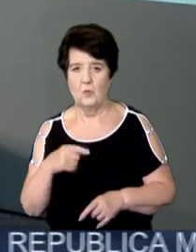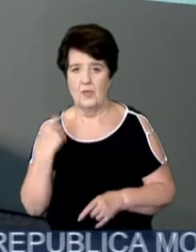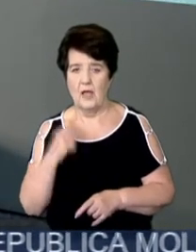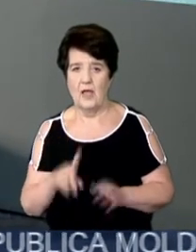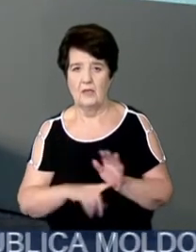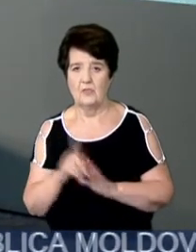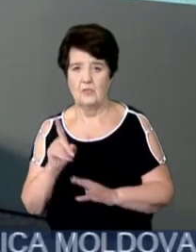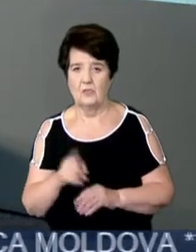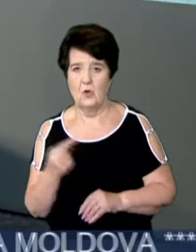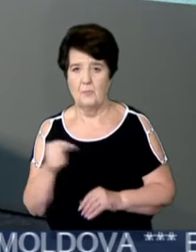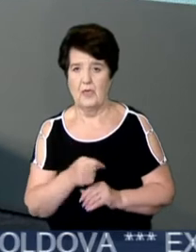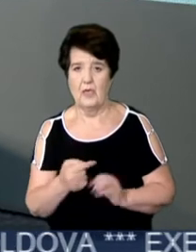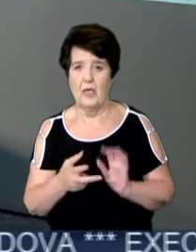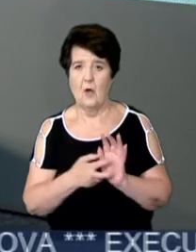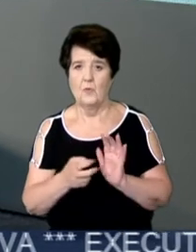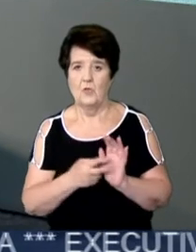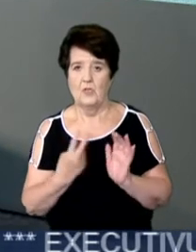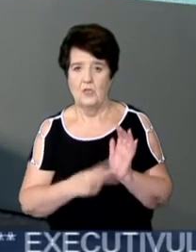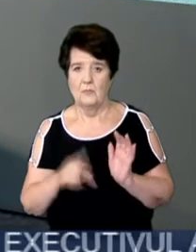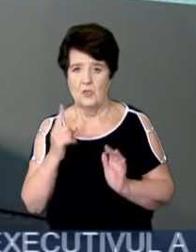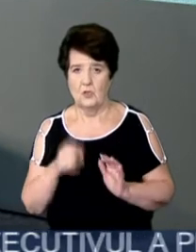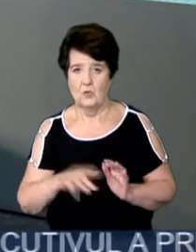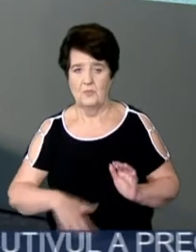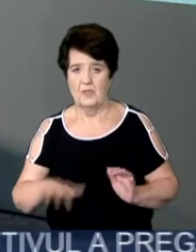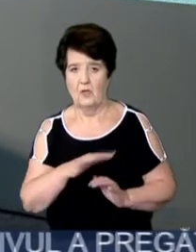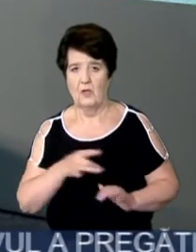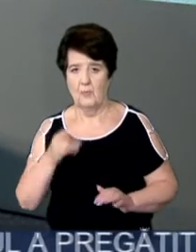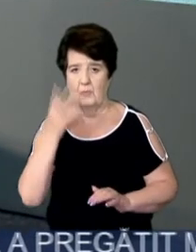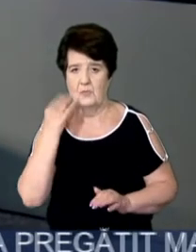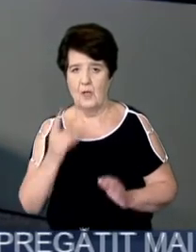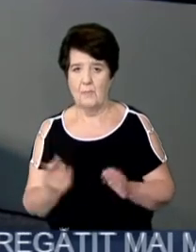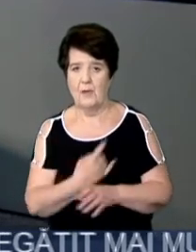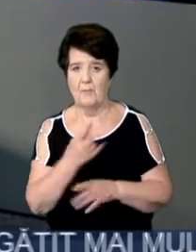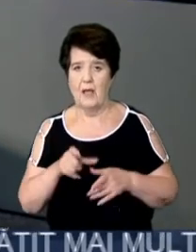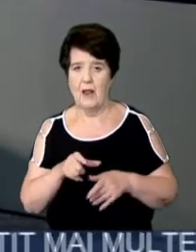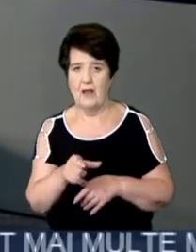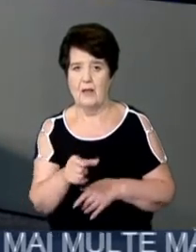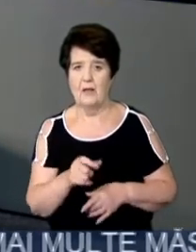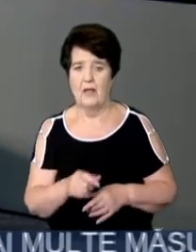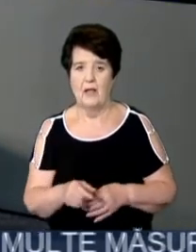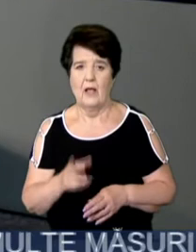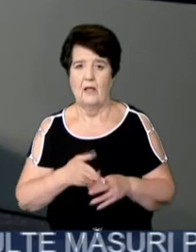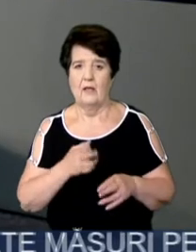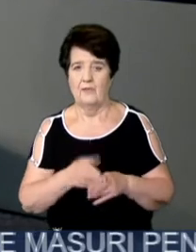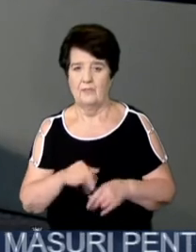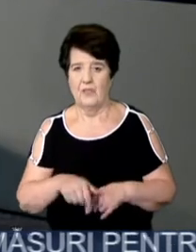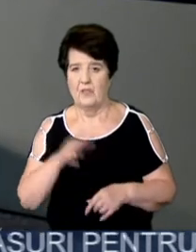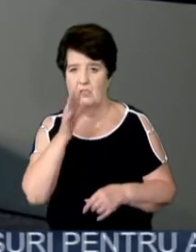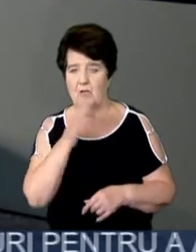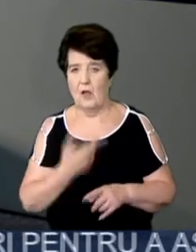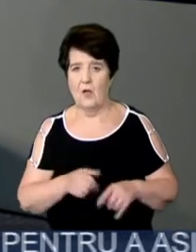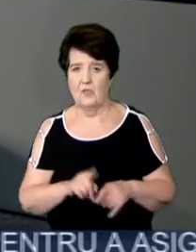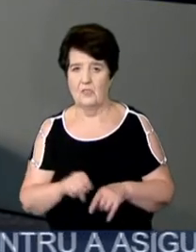instituției. În 1871, pe teritoriul actual al Republicii Moldova, a fost construită prima linie de cale ferată până la Chișinău. Cu